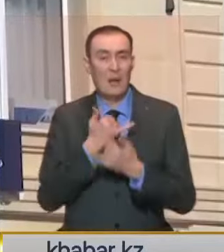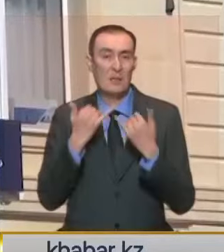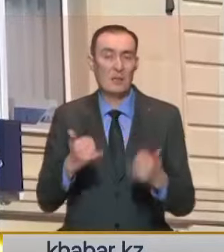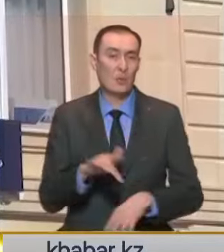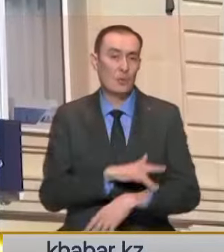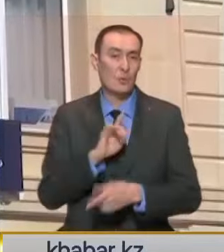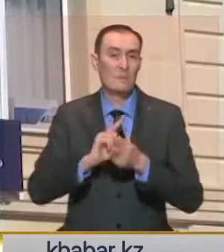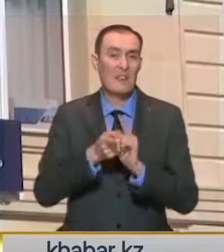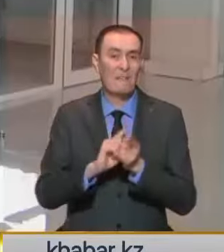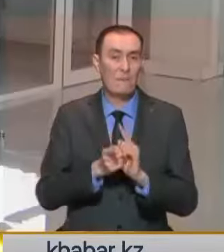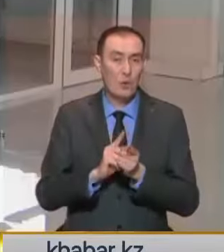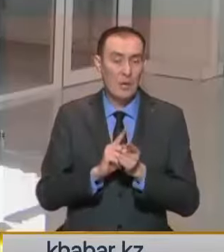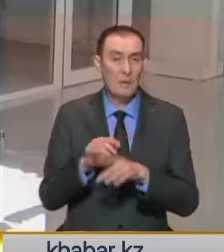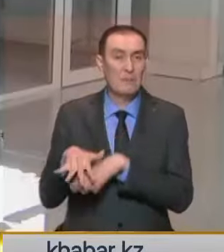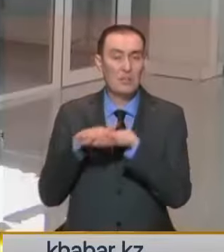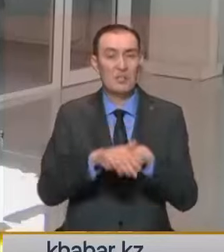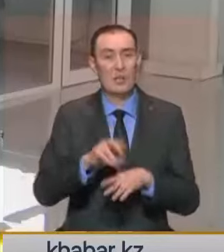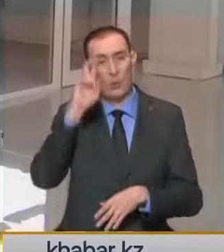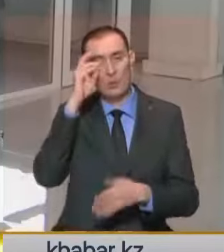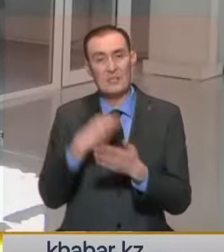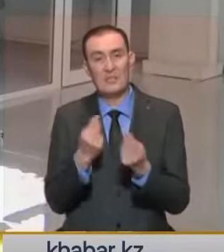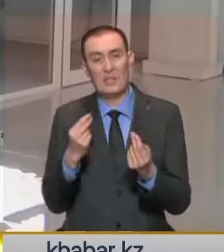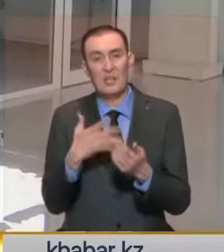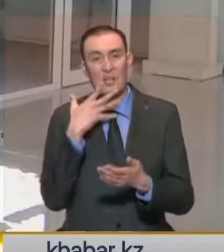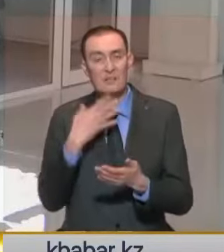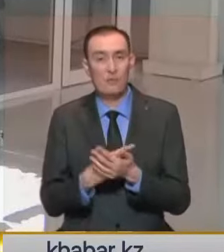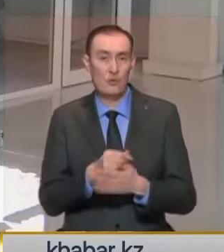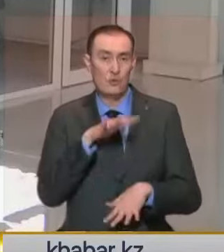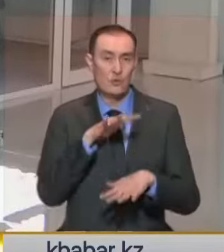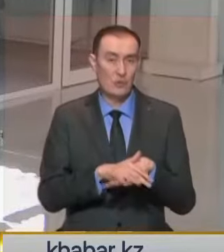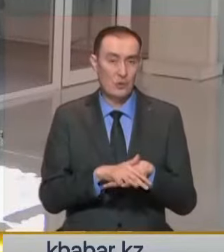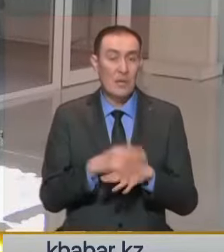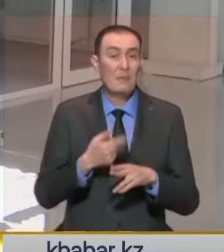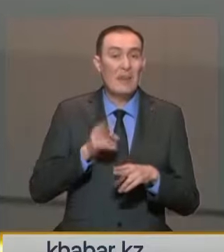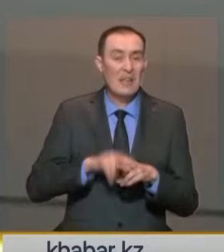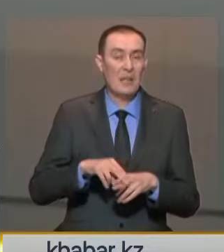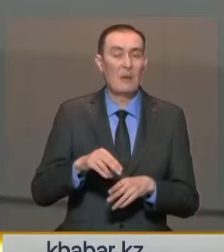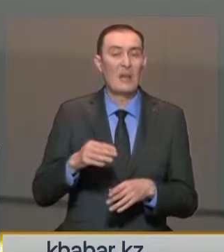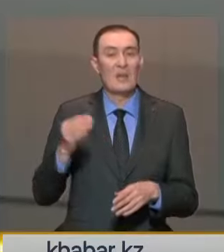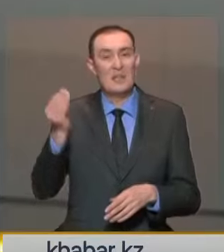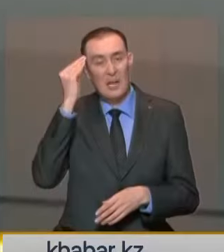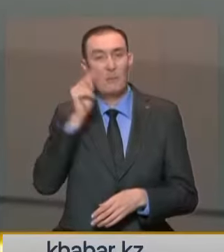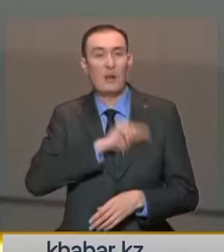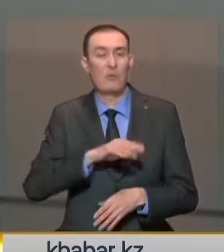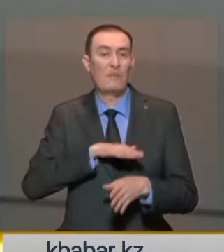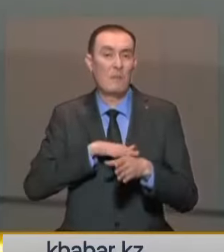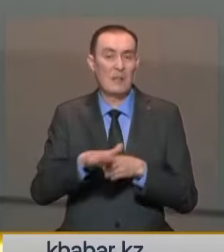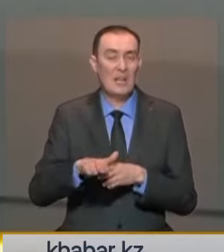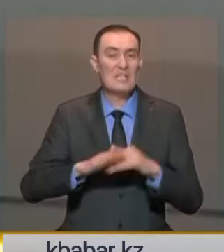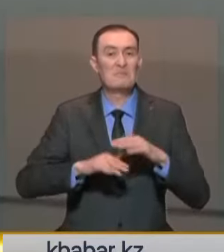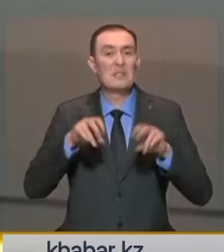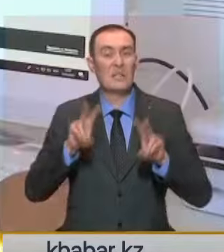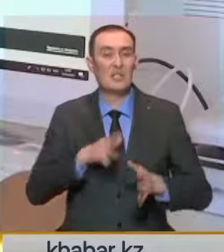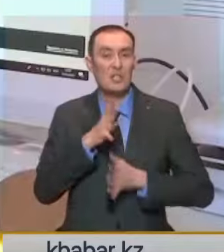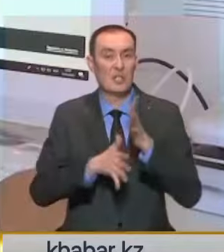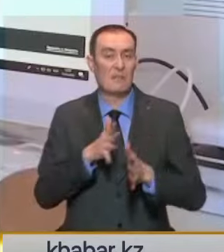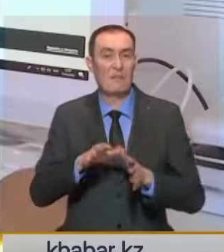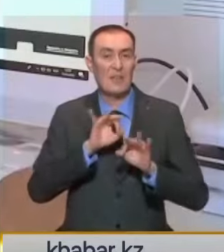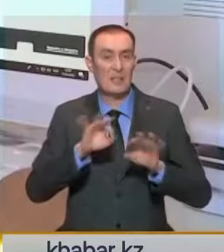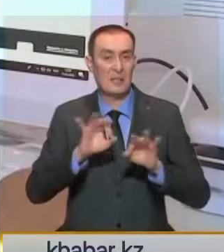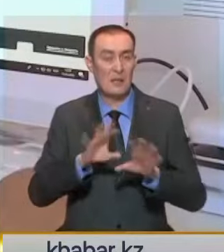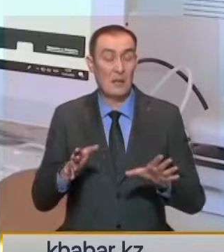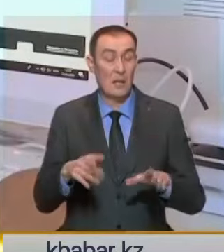услуг сурдоперевода перечисляла бюджетные деньги на свой собственный счет. При этом якобы работы выполняли специалисты жестового